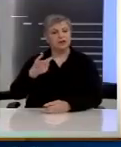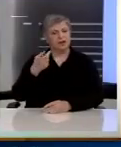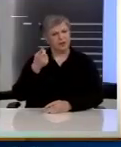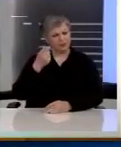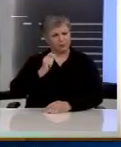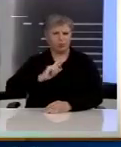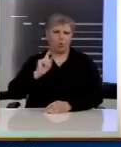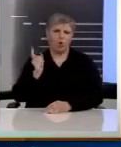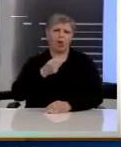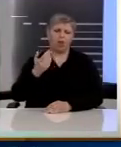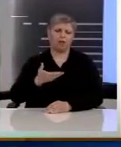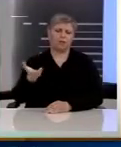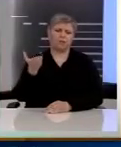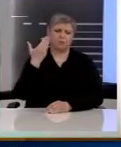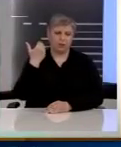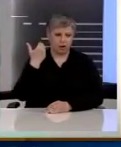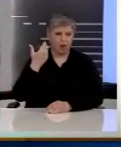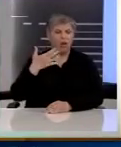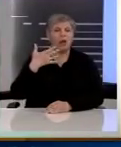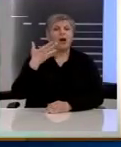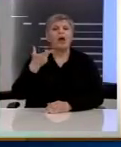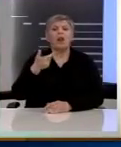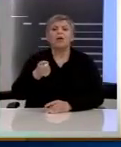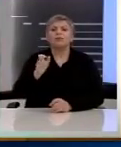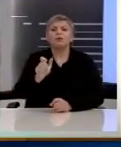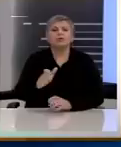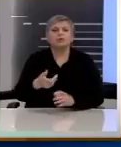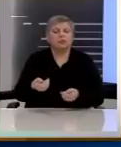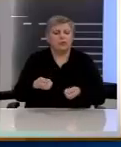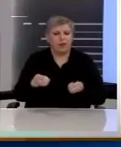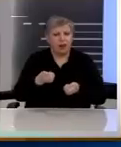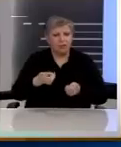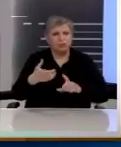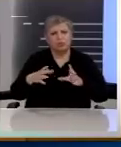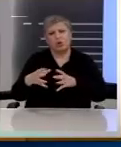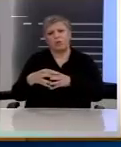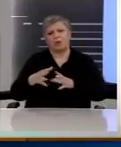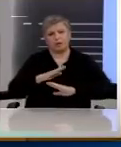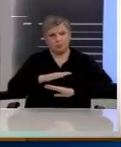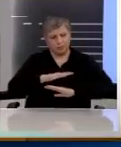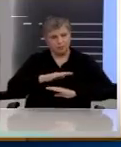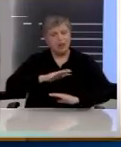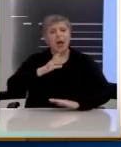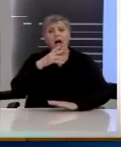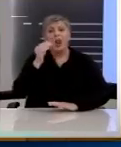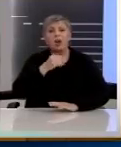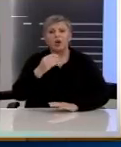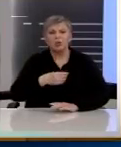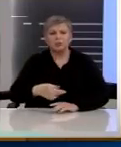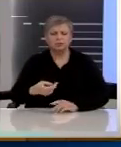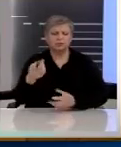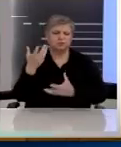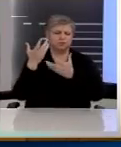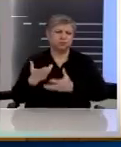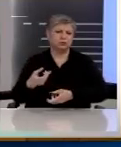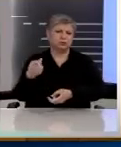πολύ ανίκαιη επίθεση, κύριε και κύριοι συνάδελφοι, από τον Αντιπρόεδρο της Νέας Δημοκρατίας, δεν θα το έλεγα. Θα το πω